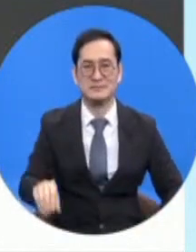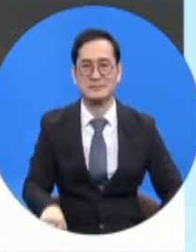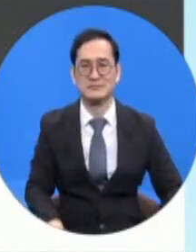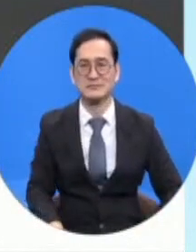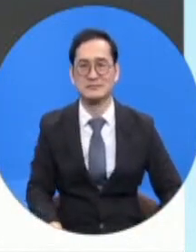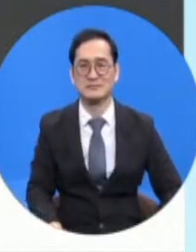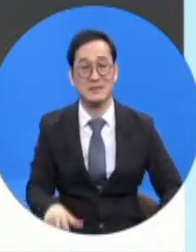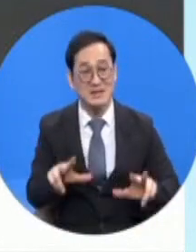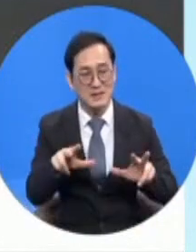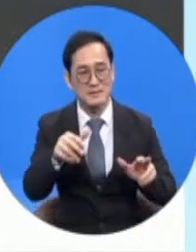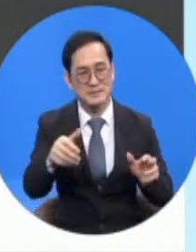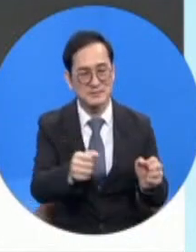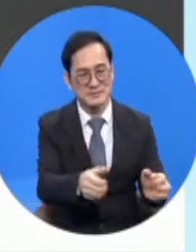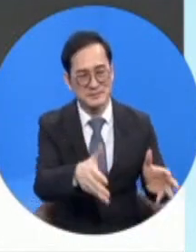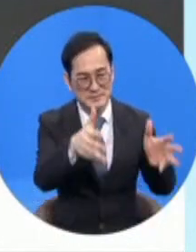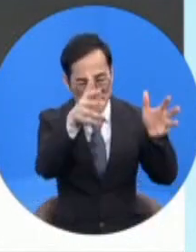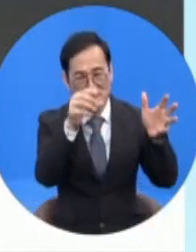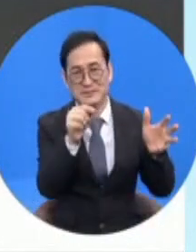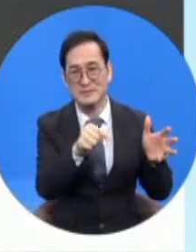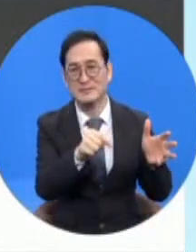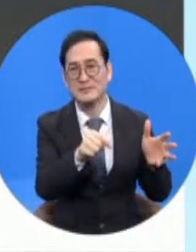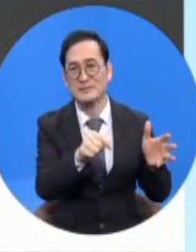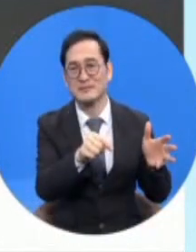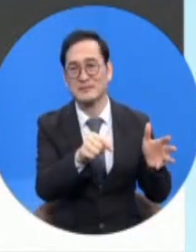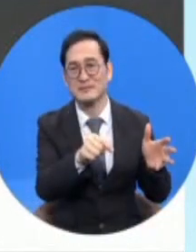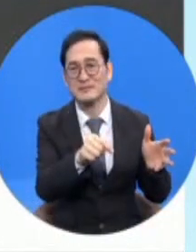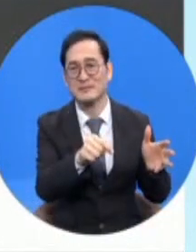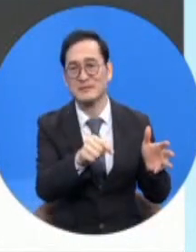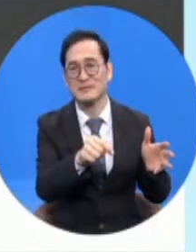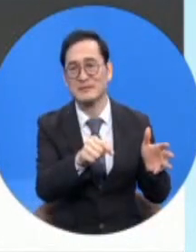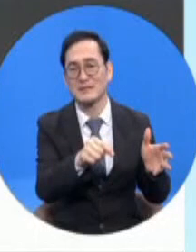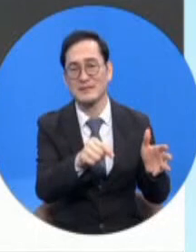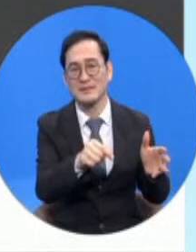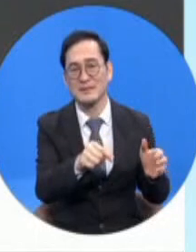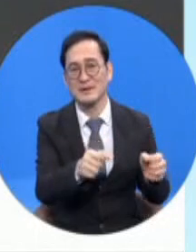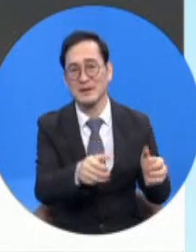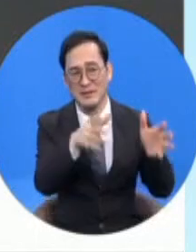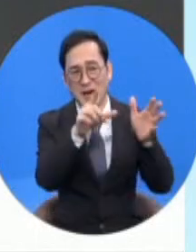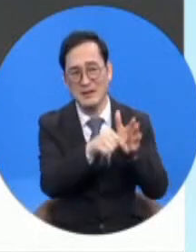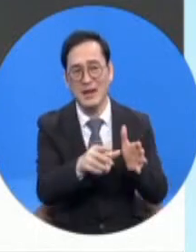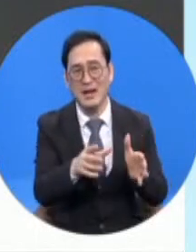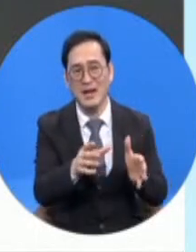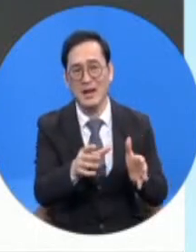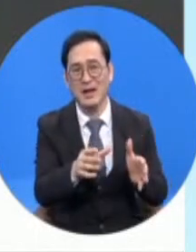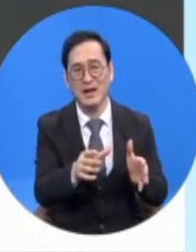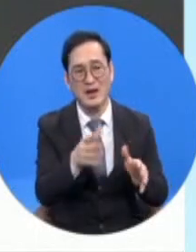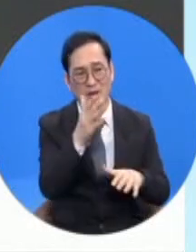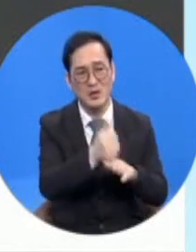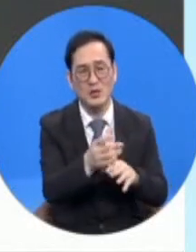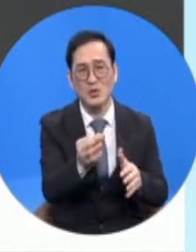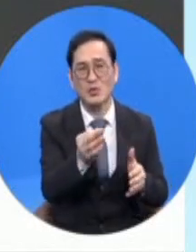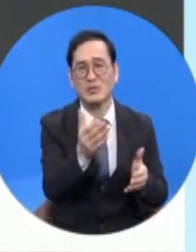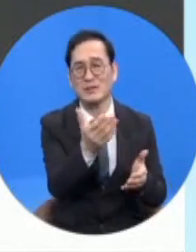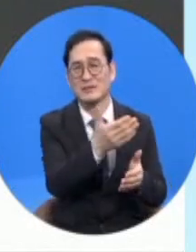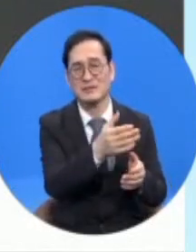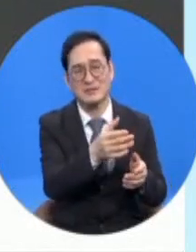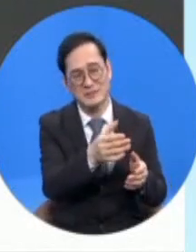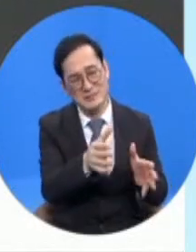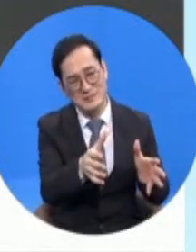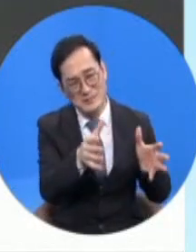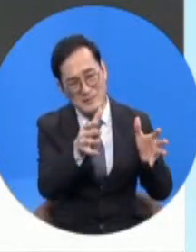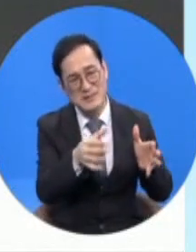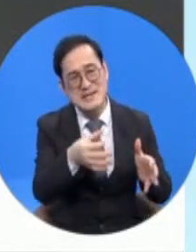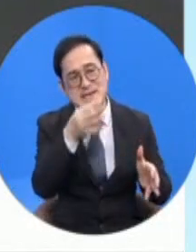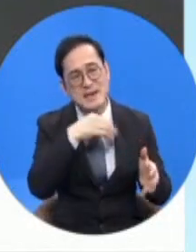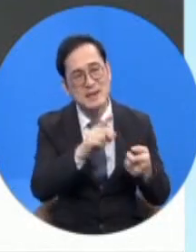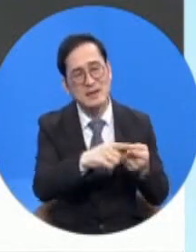이익 환수제 분양가 상한제 이런 것들을 구체적으로 언급을 하시더라고요. 네. 그런데 무슨 성남시장 자리가 대통령 되기 전에 예행 연습하는